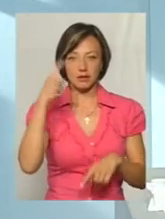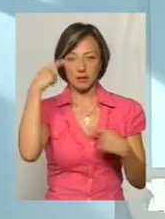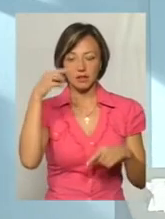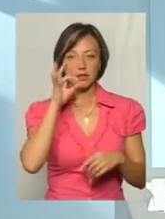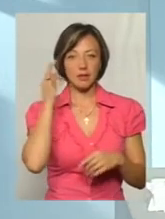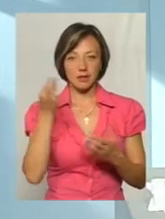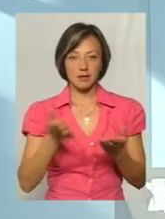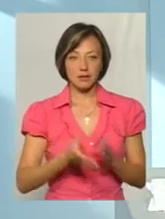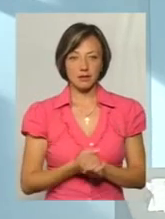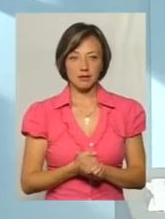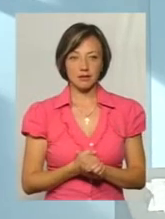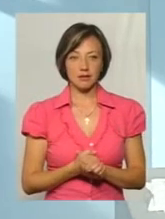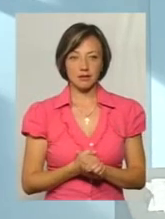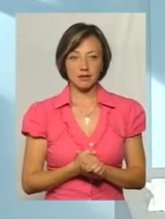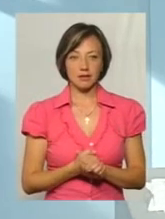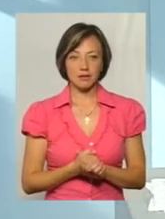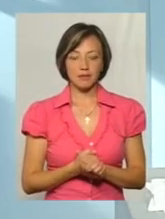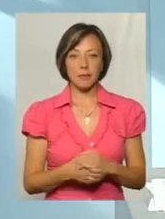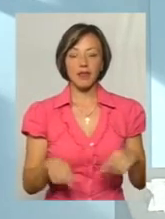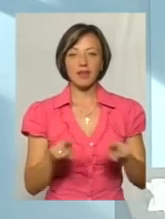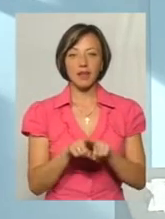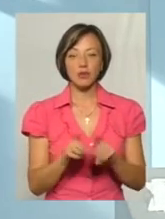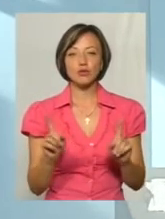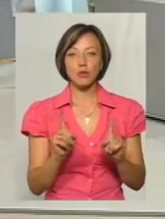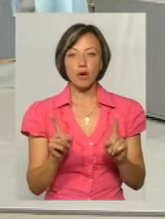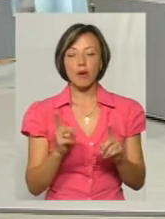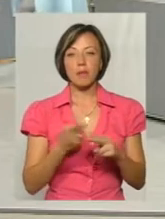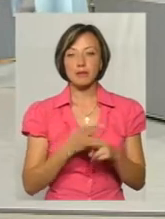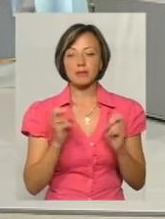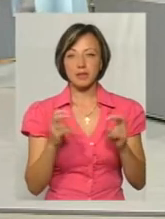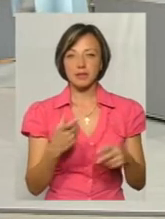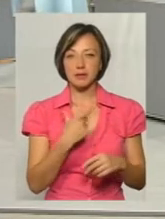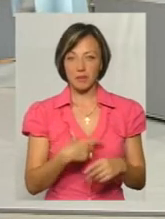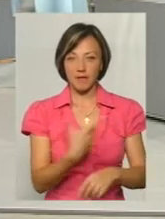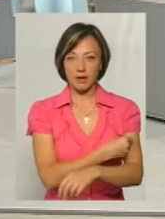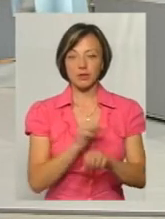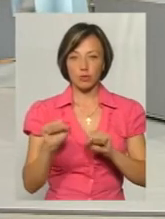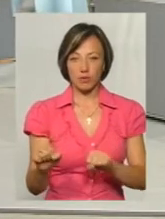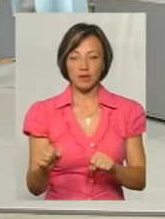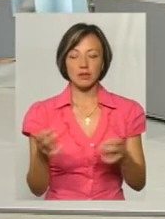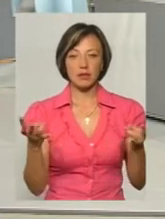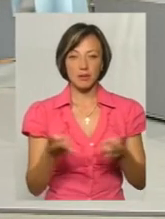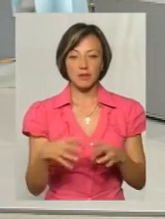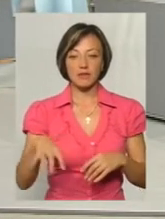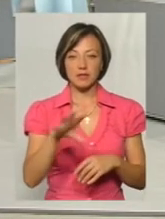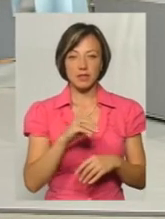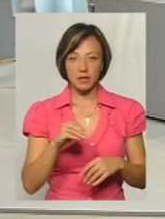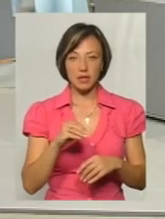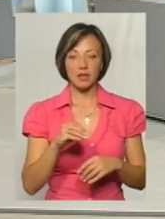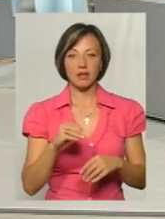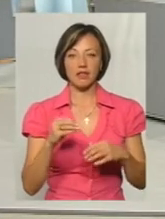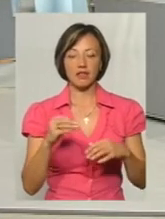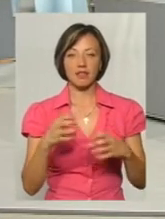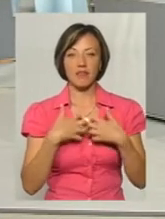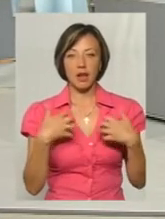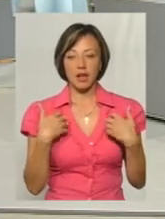шановні. Але все ж таки, для того, щоб убезпечити, треба вакцинувати, так? Вакцинувати всіх сприйнятливих тварин.